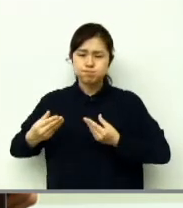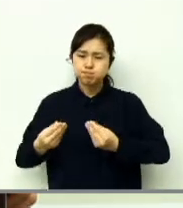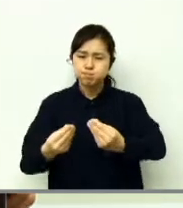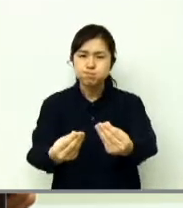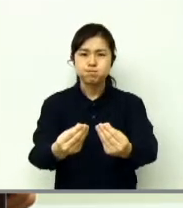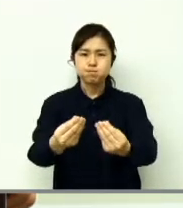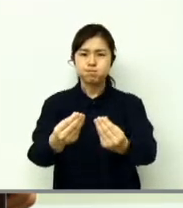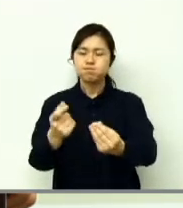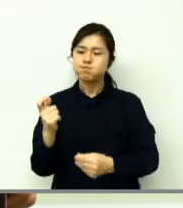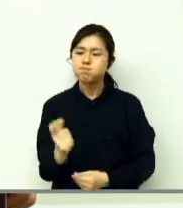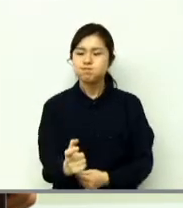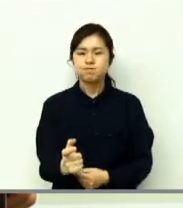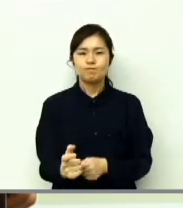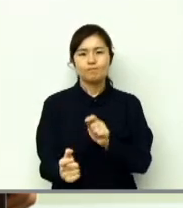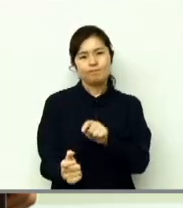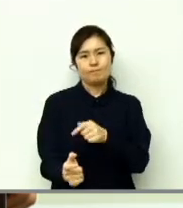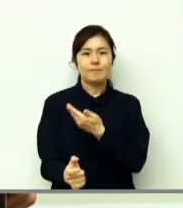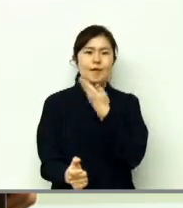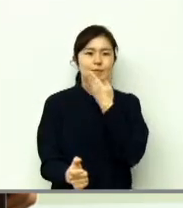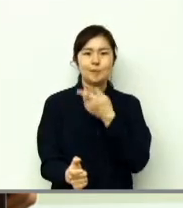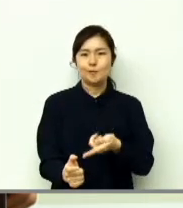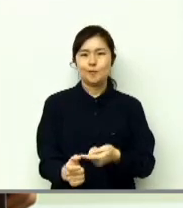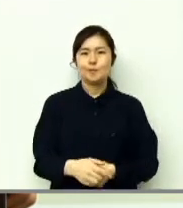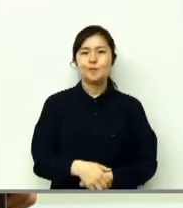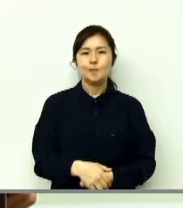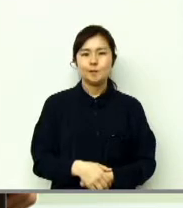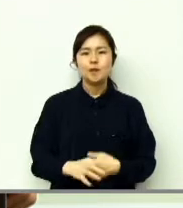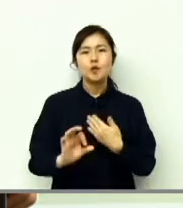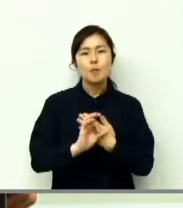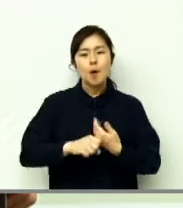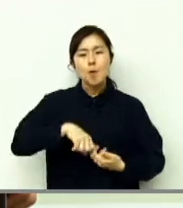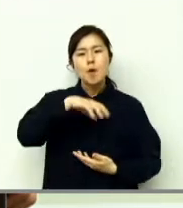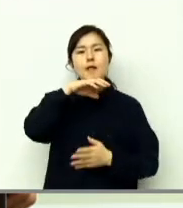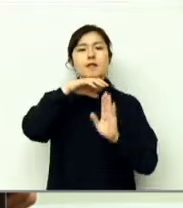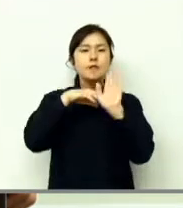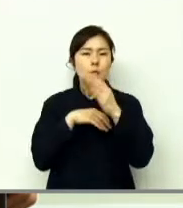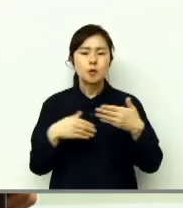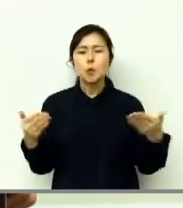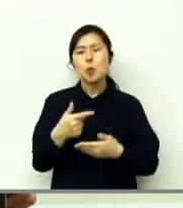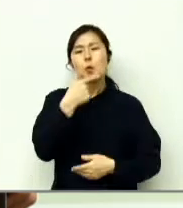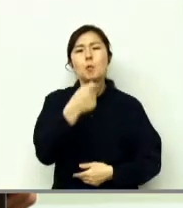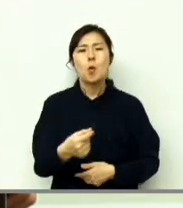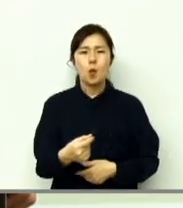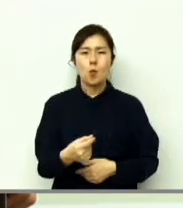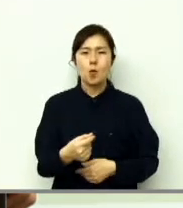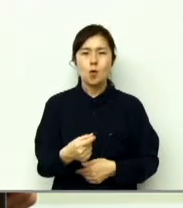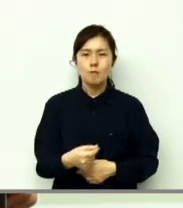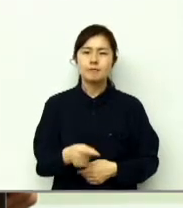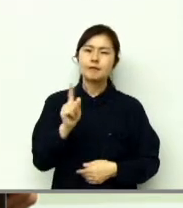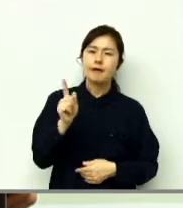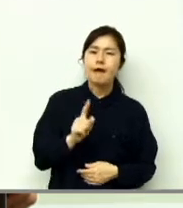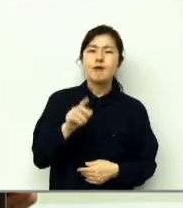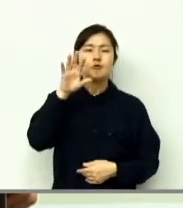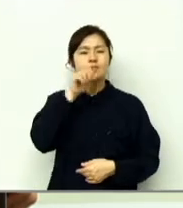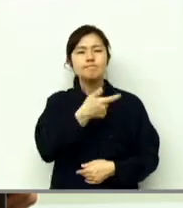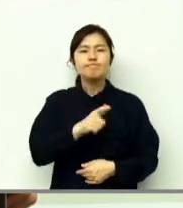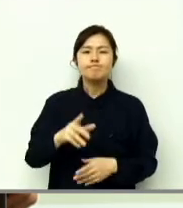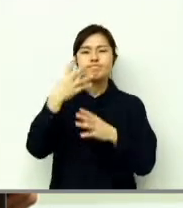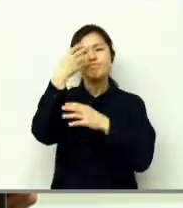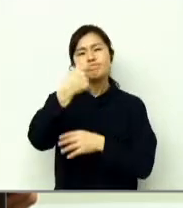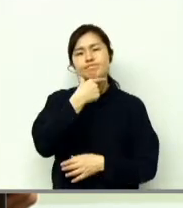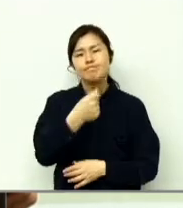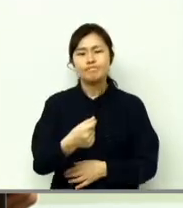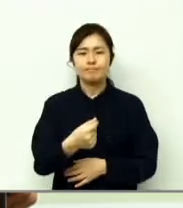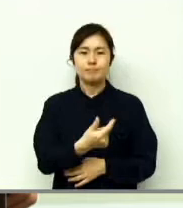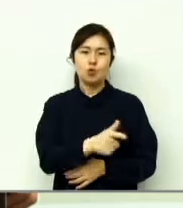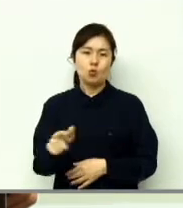ですね、高齢者の働きたい、また生きがいを見つけたい、趣味を始めたいといった多様なニーズを支援するために、仮称